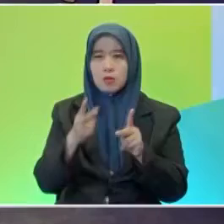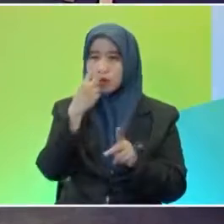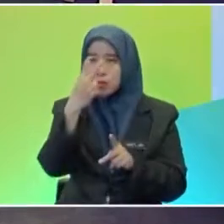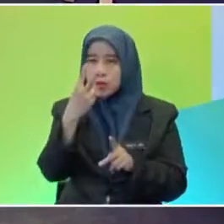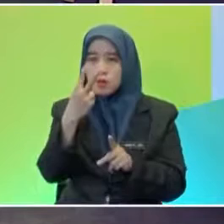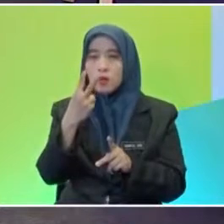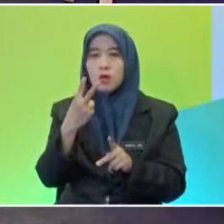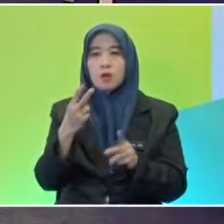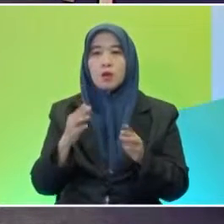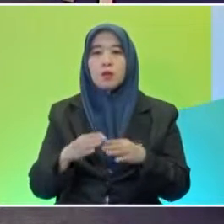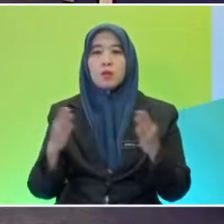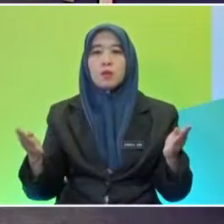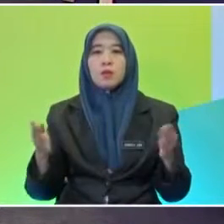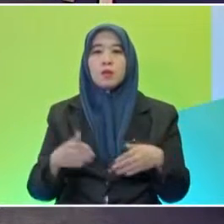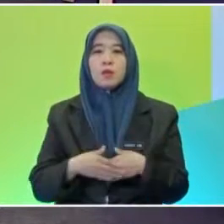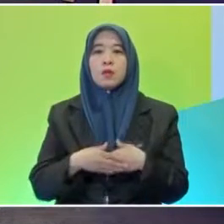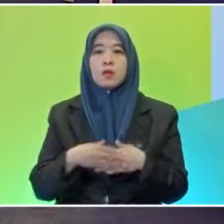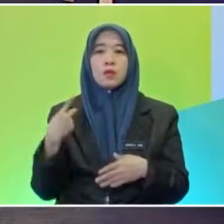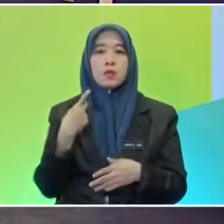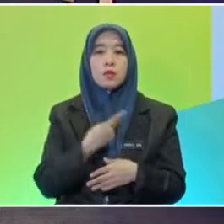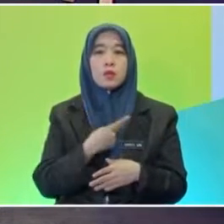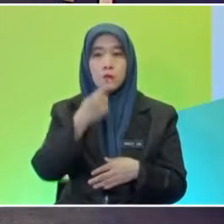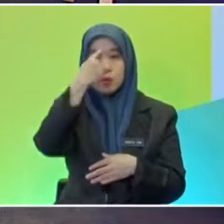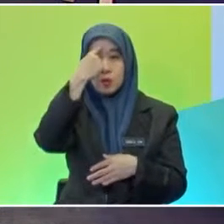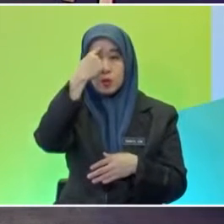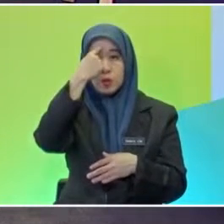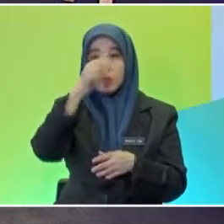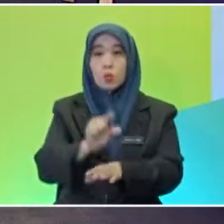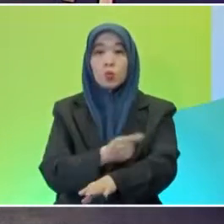Yuni kita akan pakai untuk kita bertuturlah